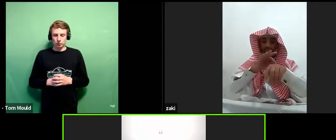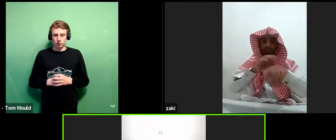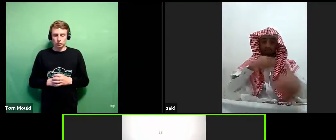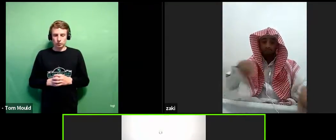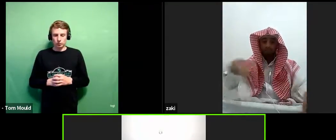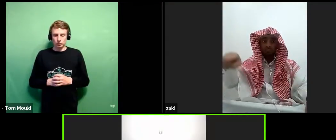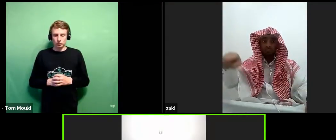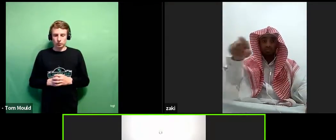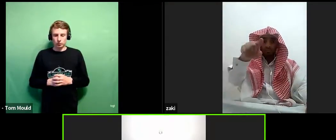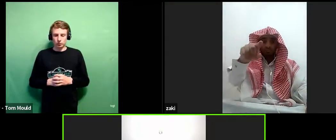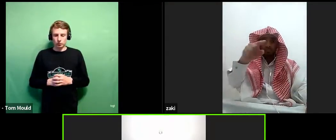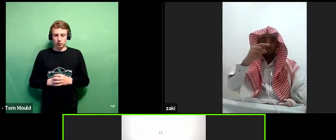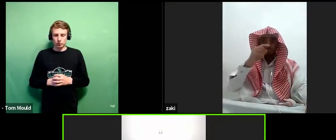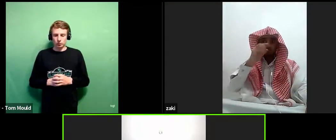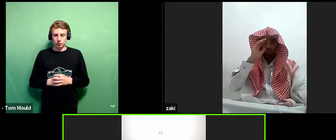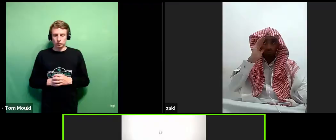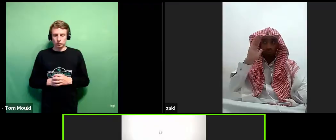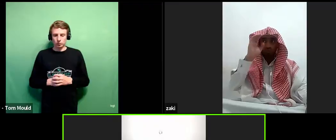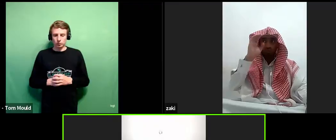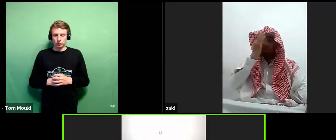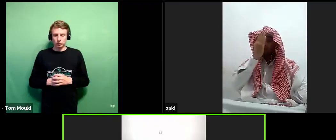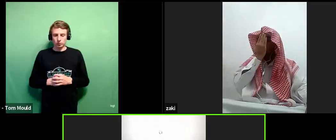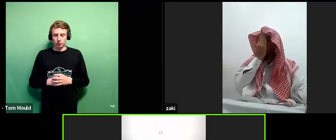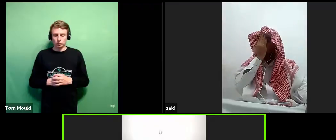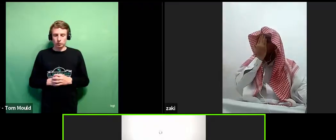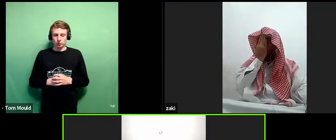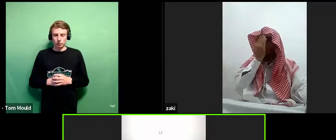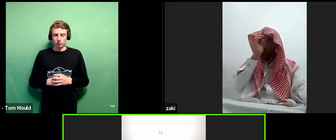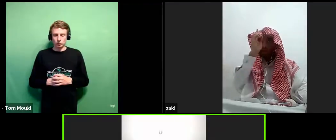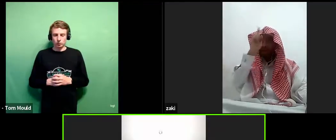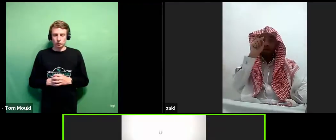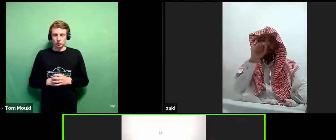كُنتُمْ إِيَّاهُ